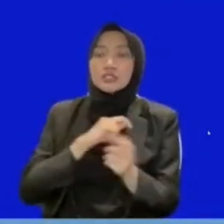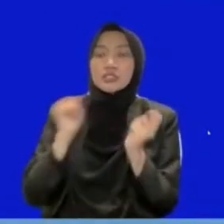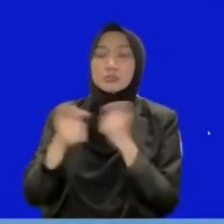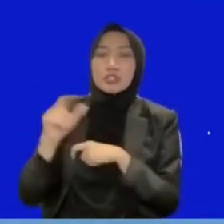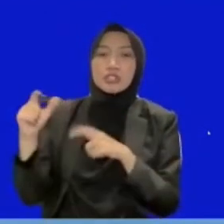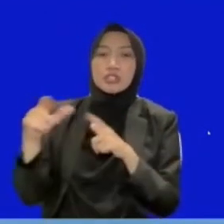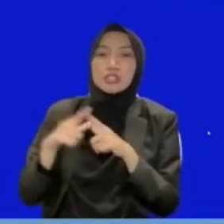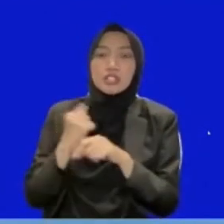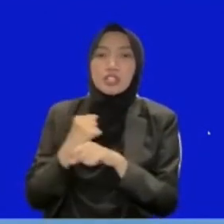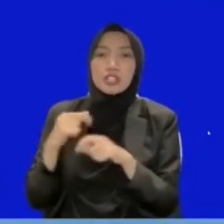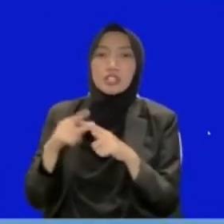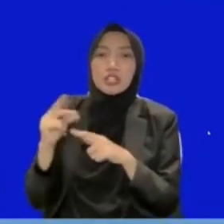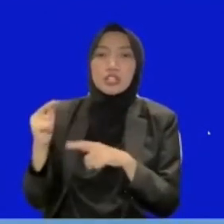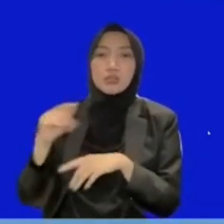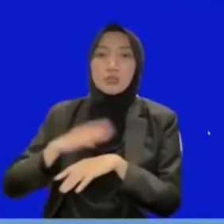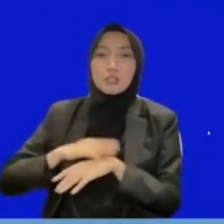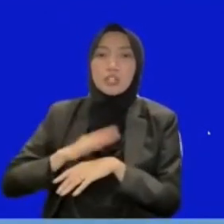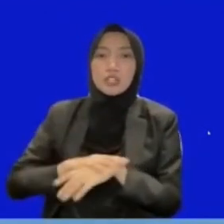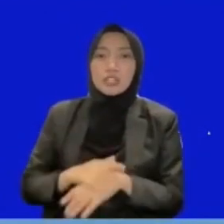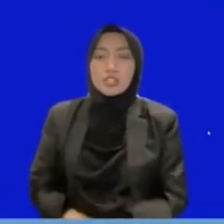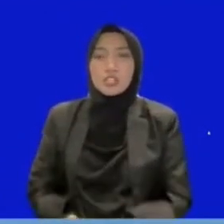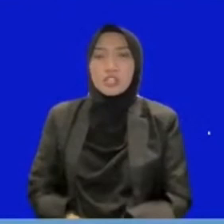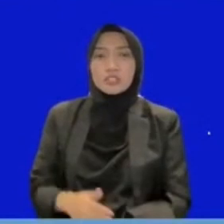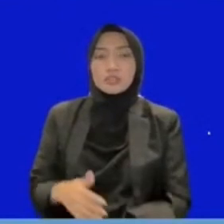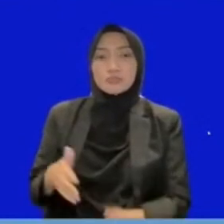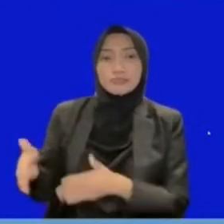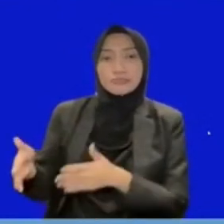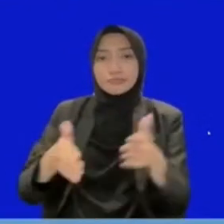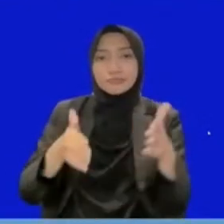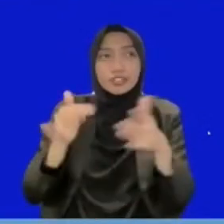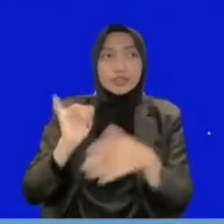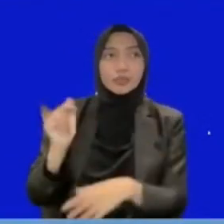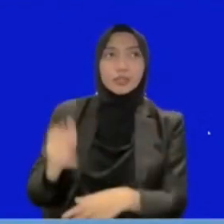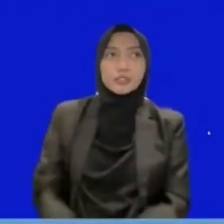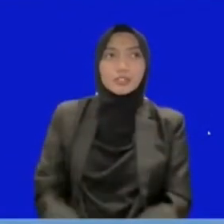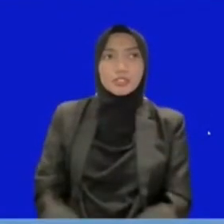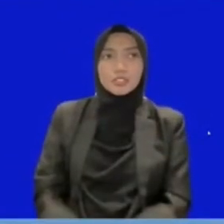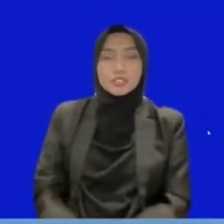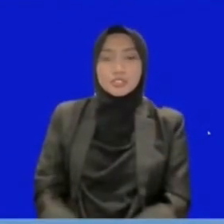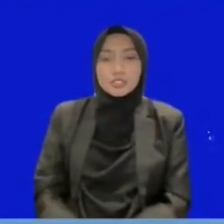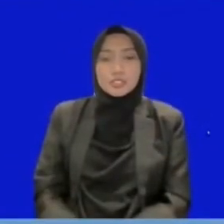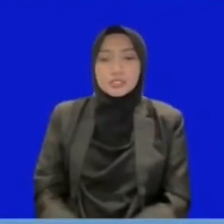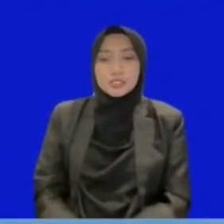titik sekarang ini kira-kira perjalanannya seperti itu ya. Next.